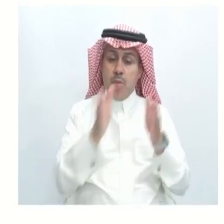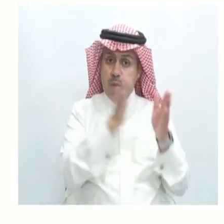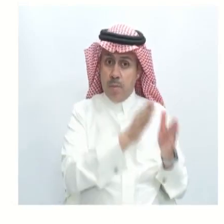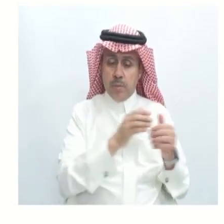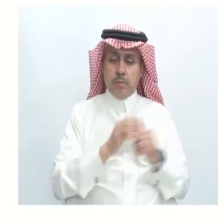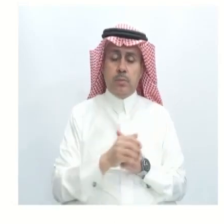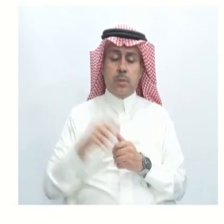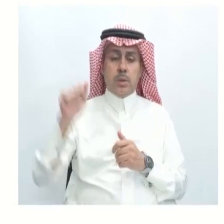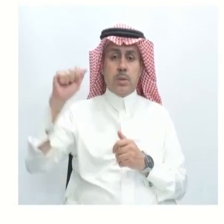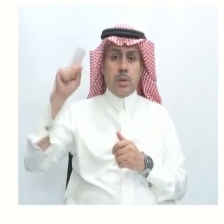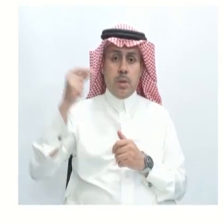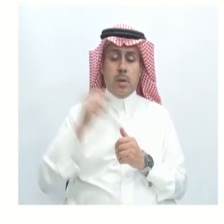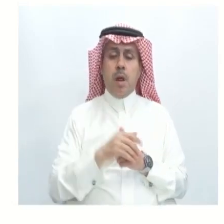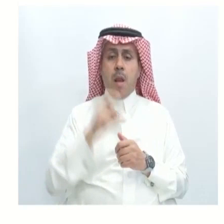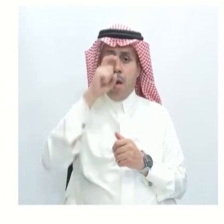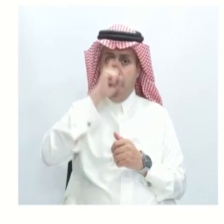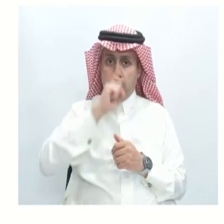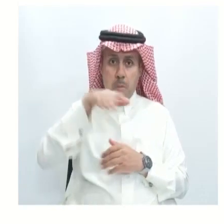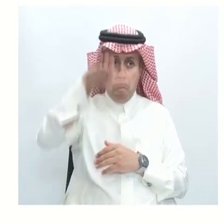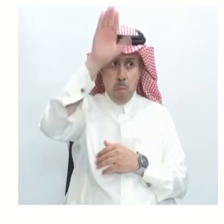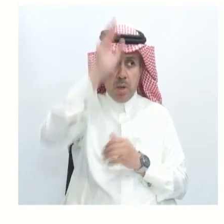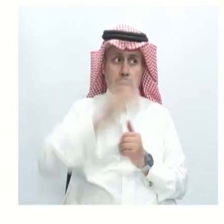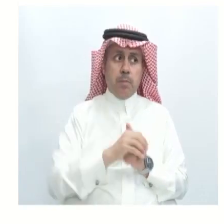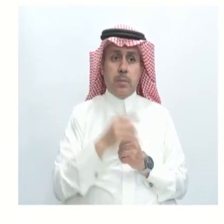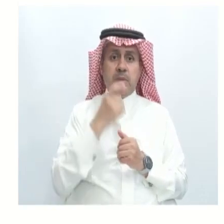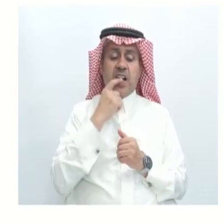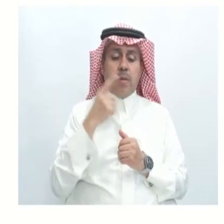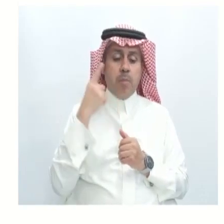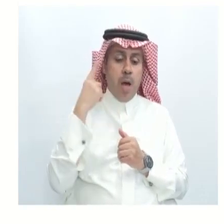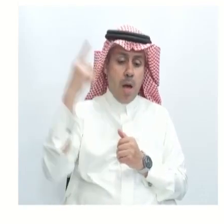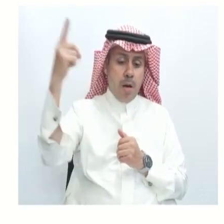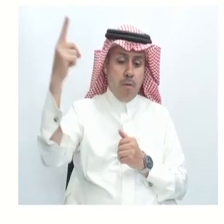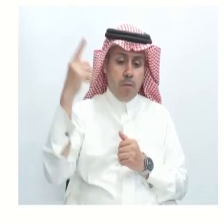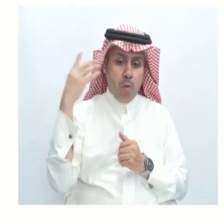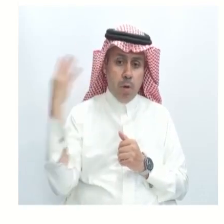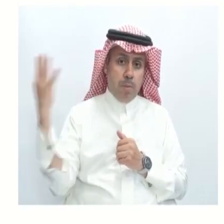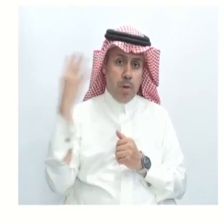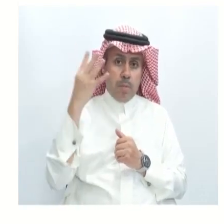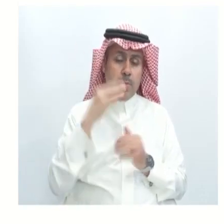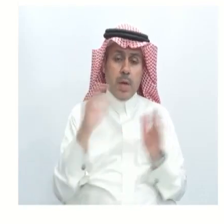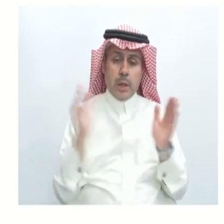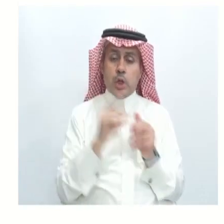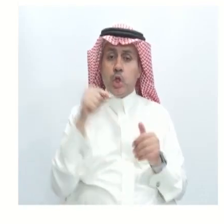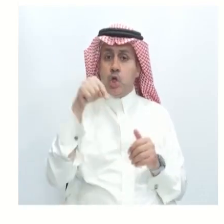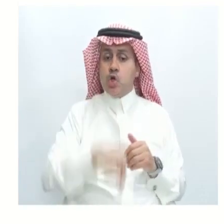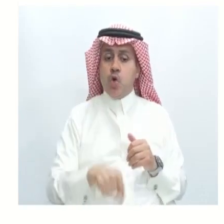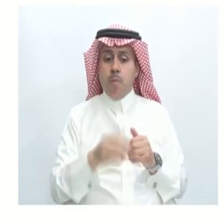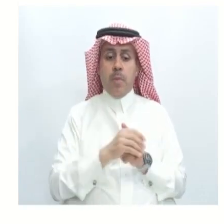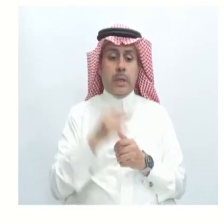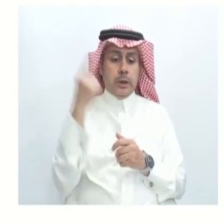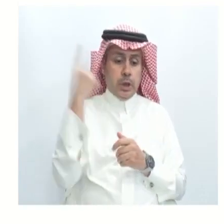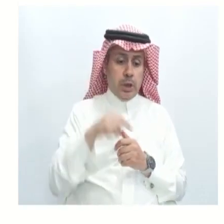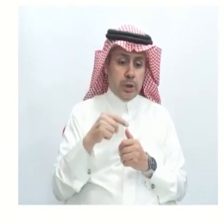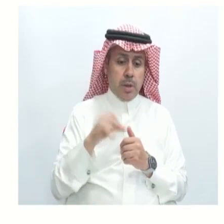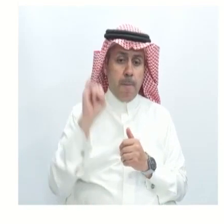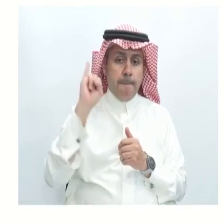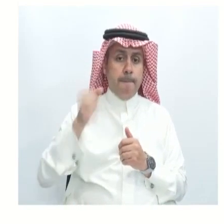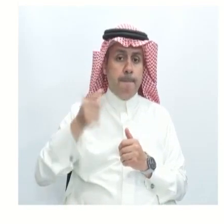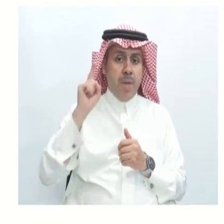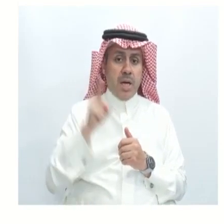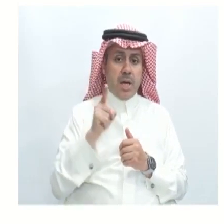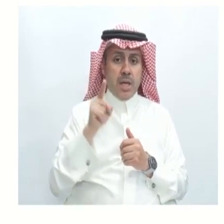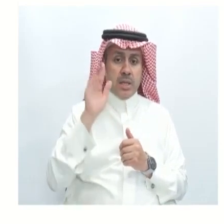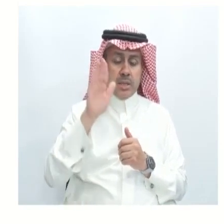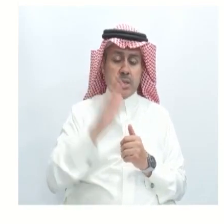صدر الامر الملكي عام 1444 وحدد يوم 11 مارس من كل عام